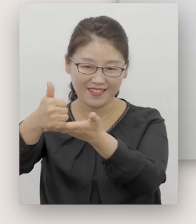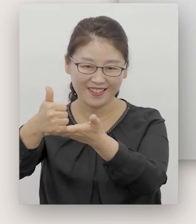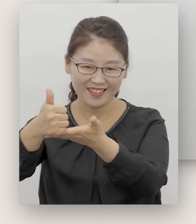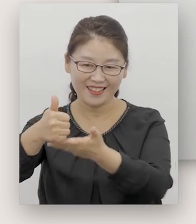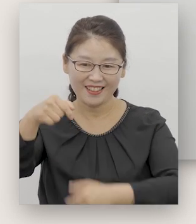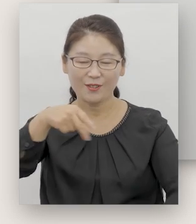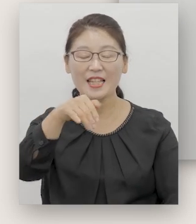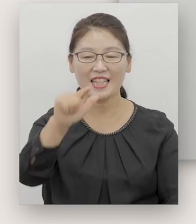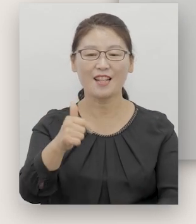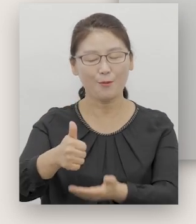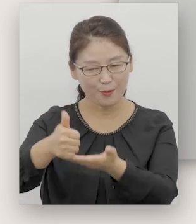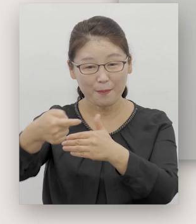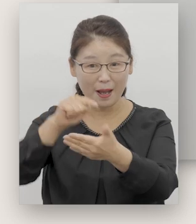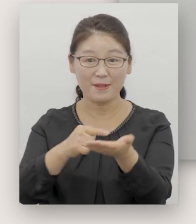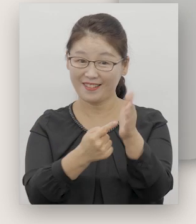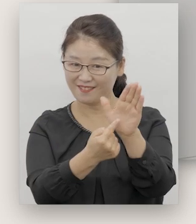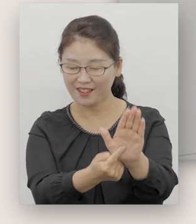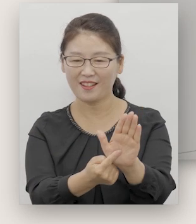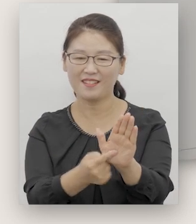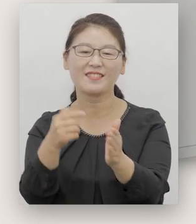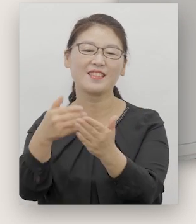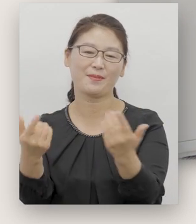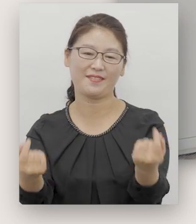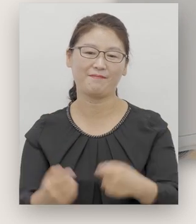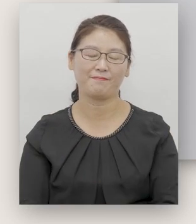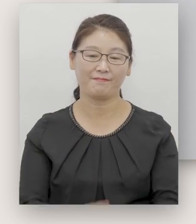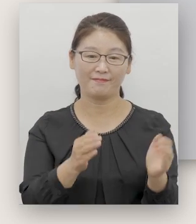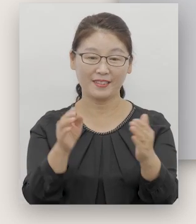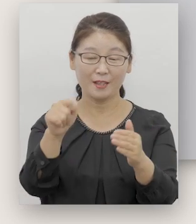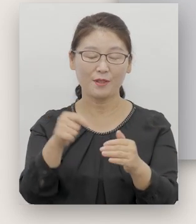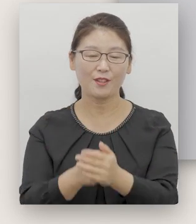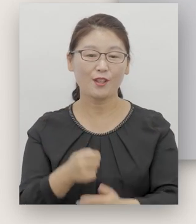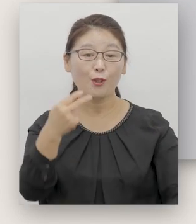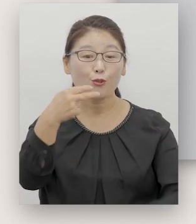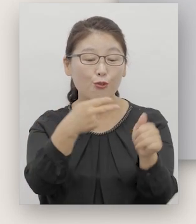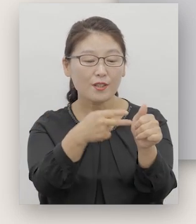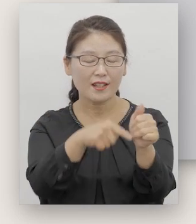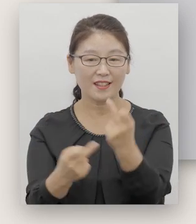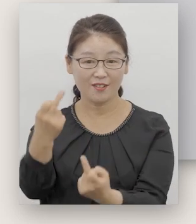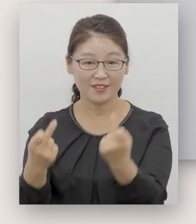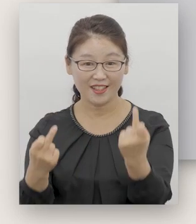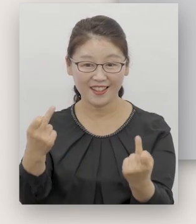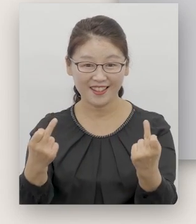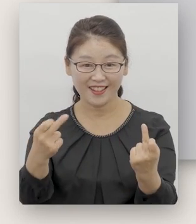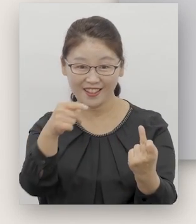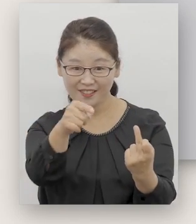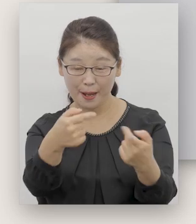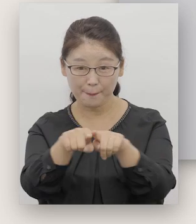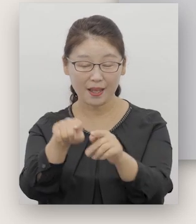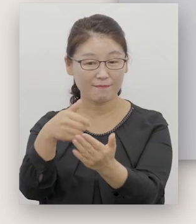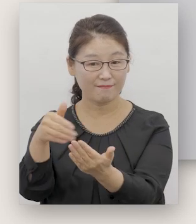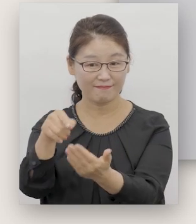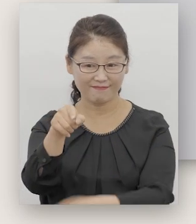방금 말씀드렸던 듀샹의 형제들이 나와 있는 그림인데요. 듀샹 형제들이 그들 스튜디오에서